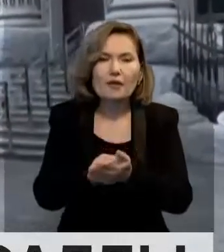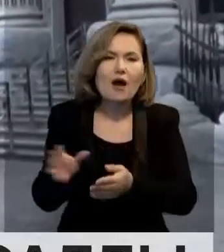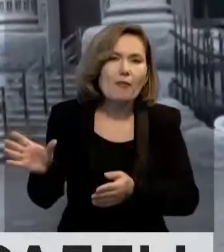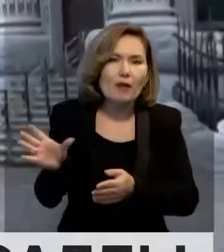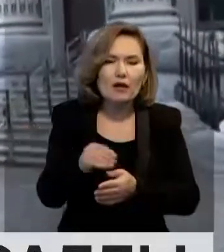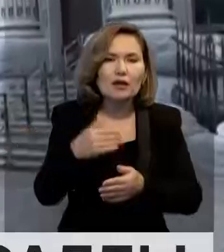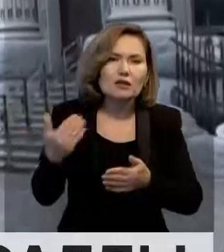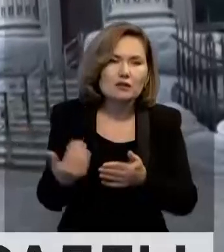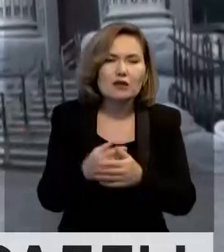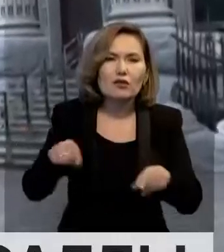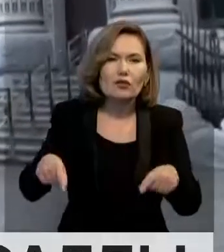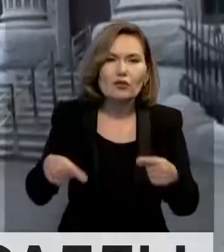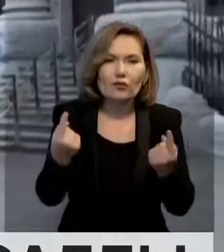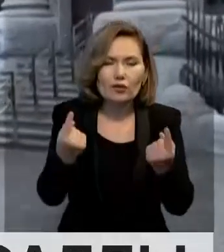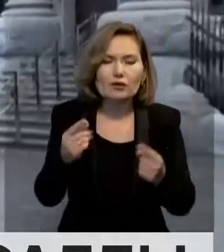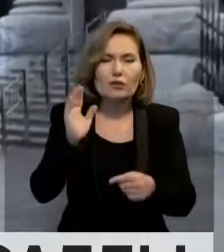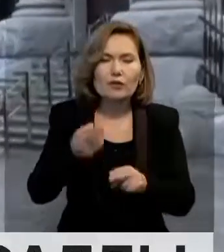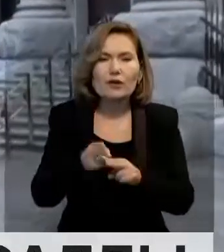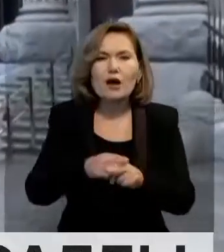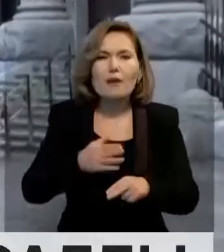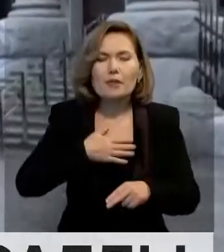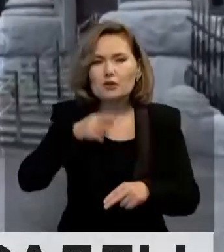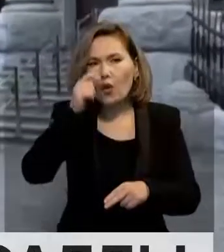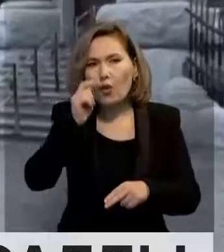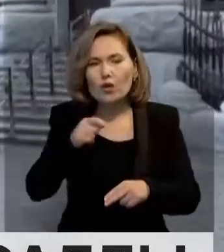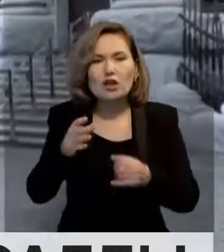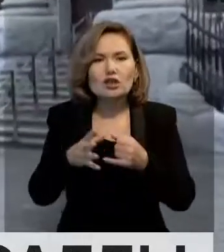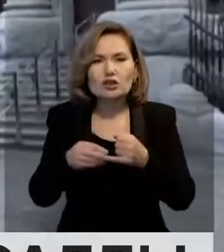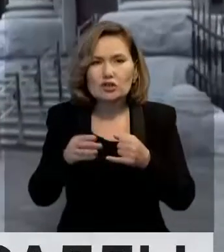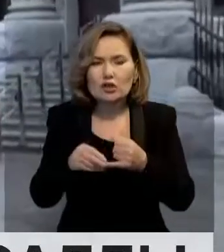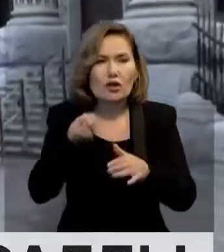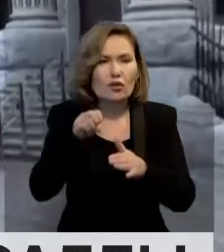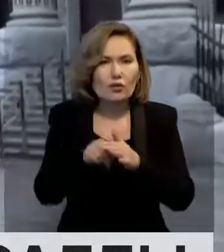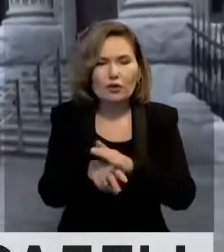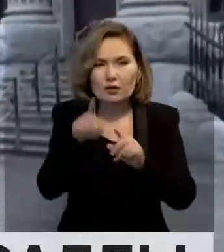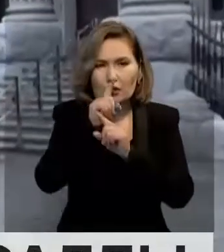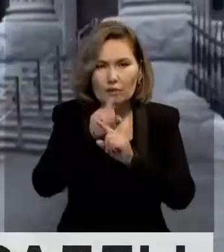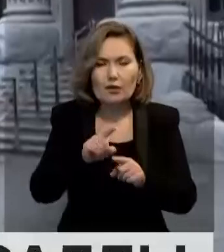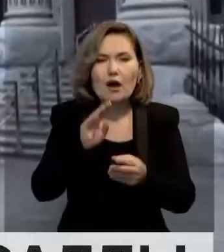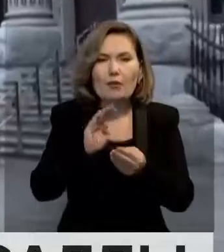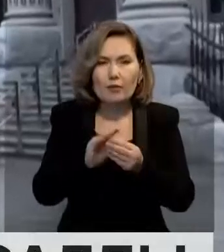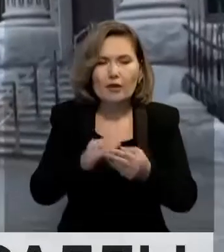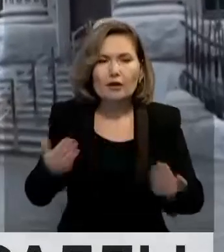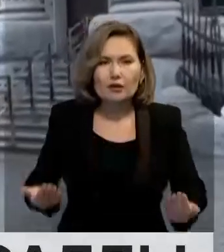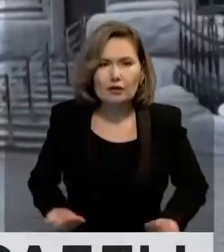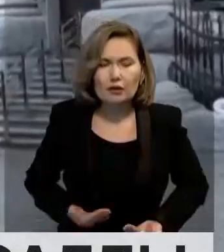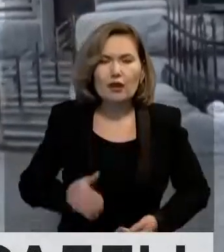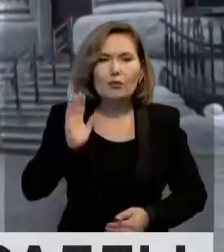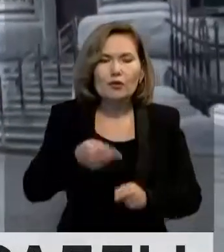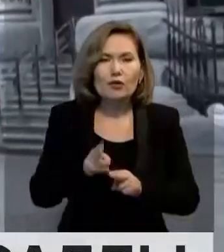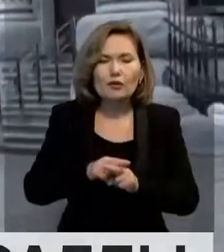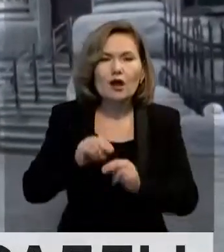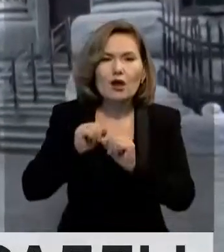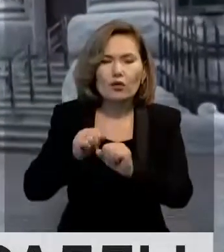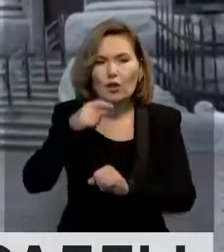Жау біздің қашқанымызды қалайды, алайда біз ешқайда қашпаймыз, біз тек алға қарай қозғаламыз. Біздің әуе шабуылына қарсы қорғаныс жүйеміз